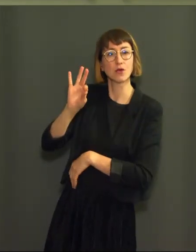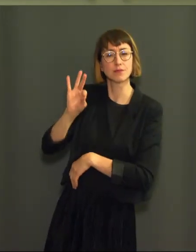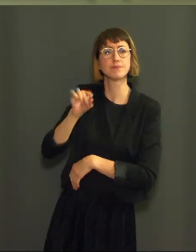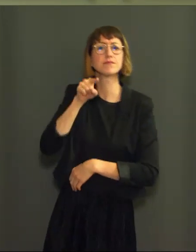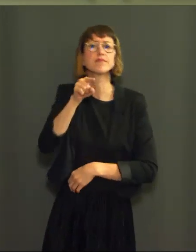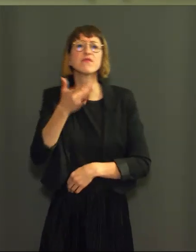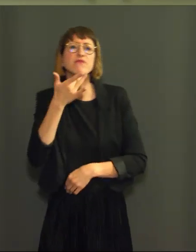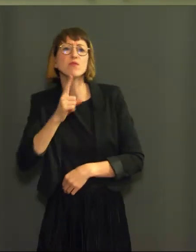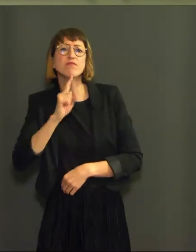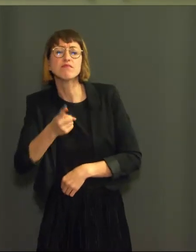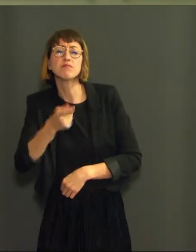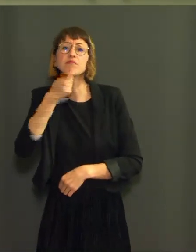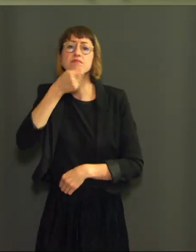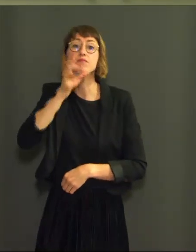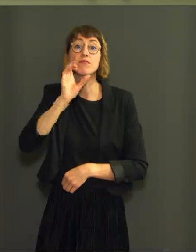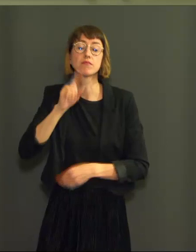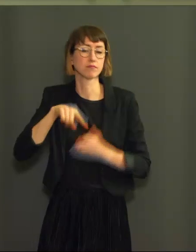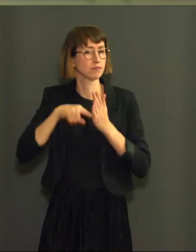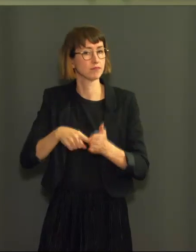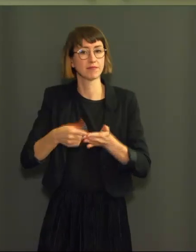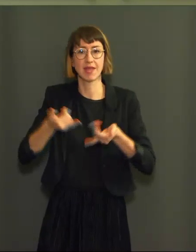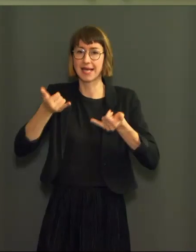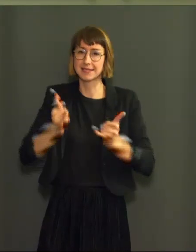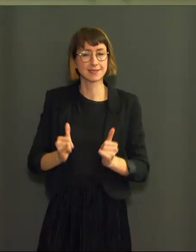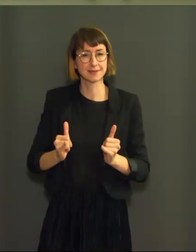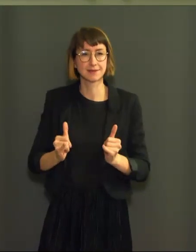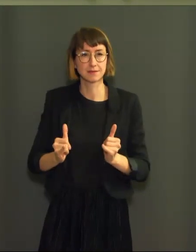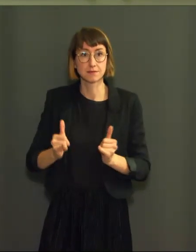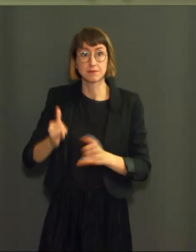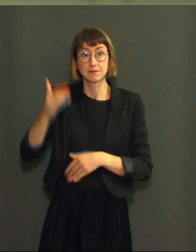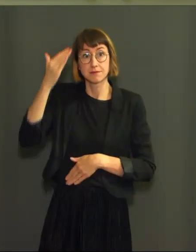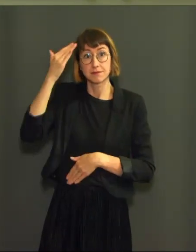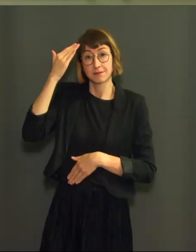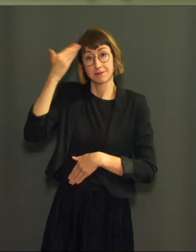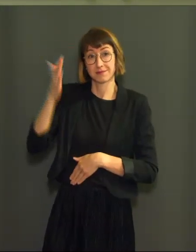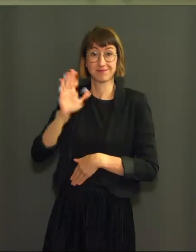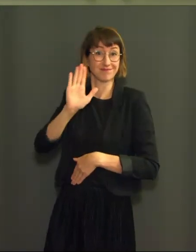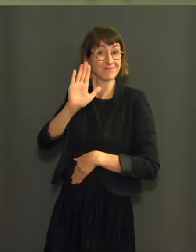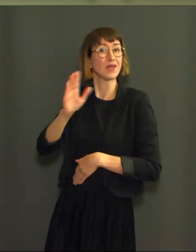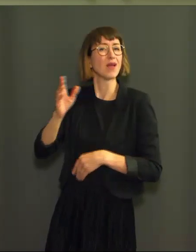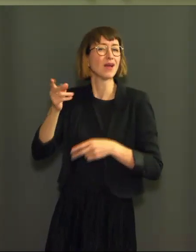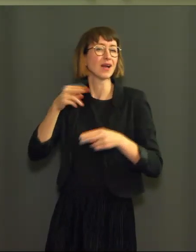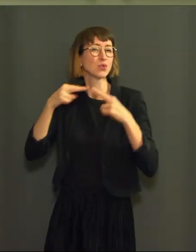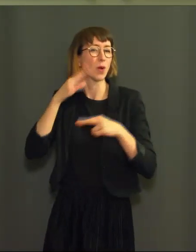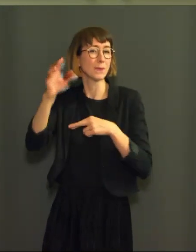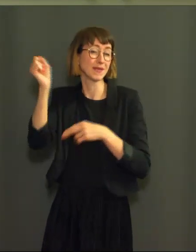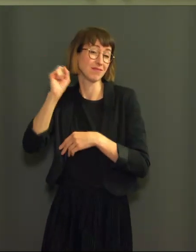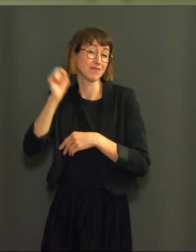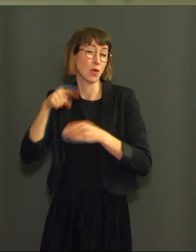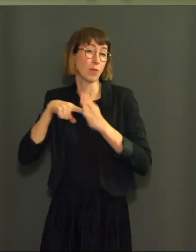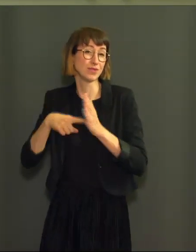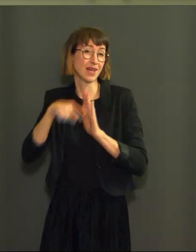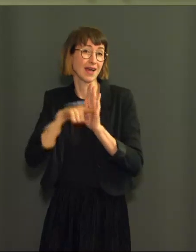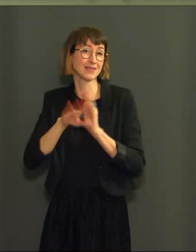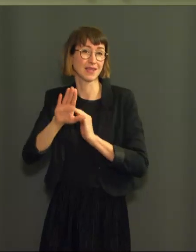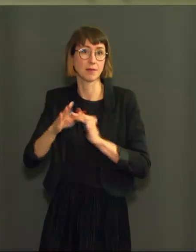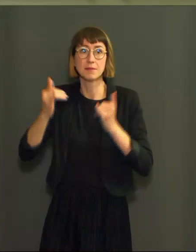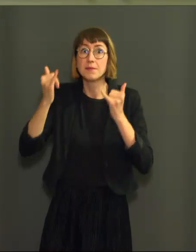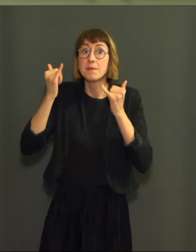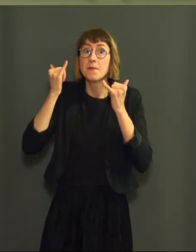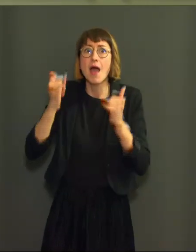rester assis pendant le match. Ce sont les règles Horeca qui s'appliquent, même malheureusement ou heureusement si les Diables marquent un